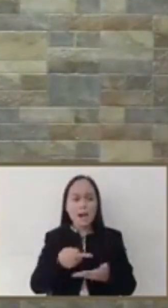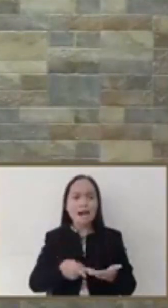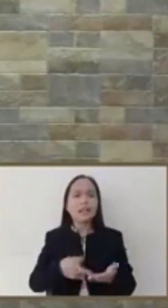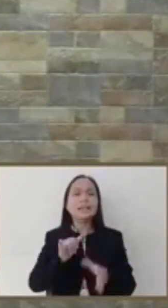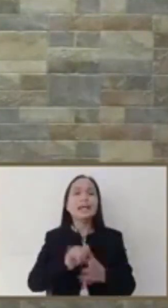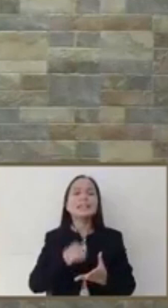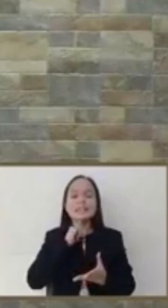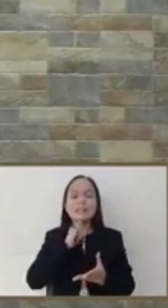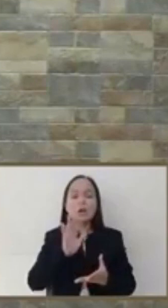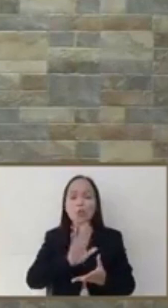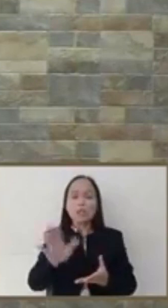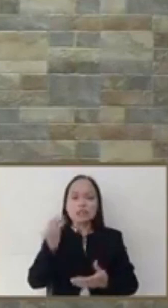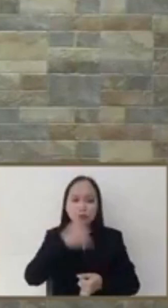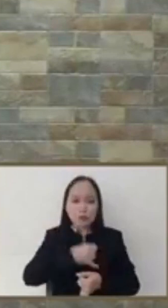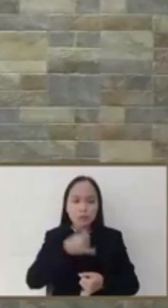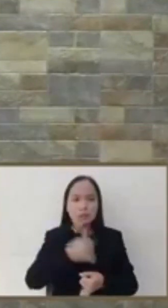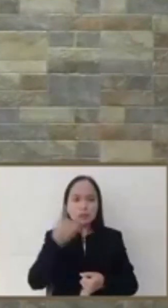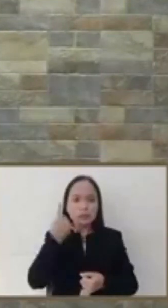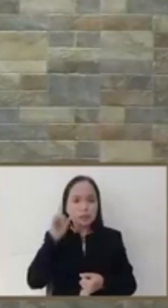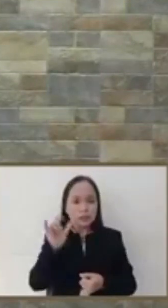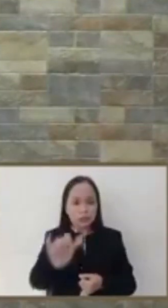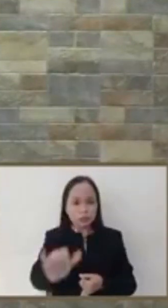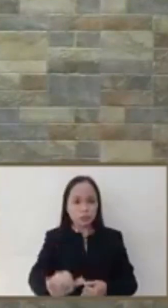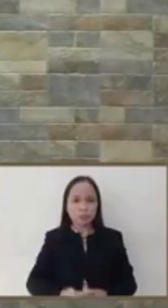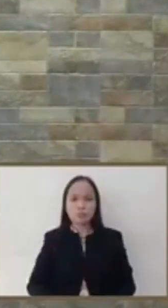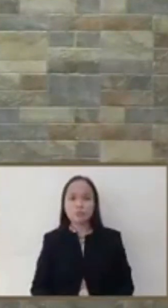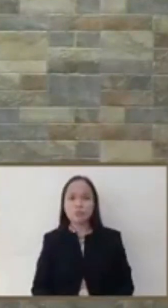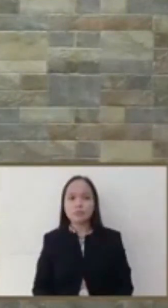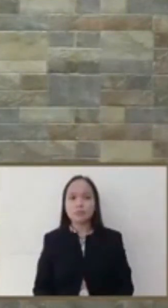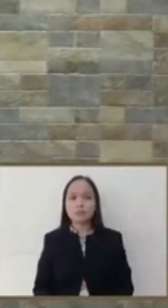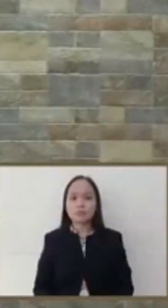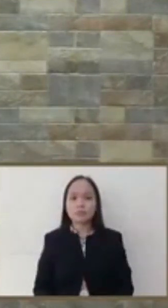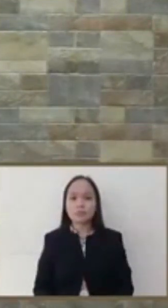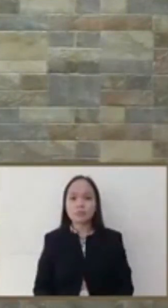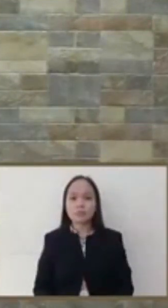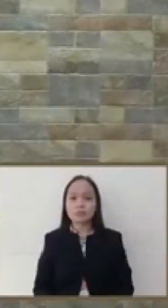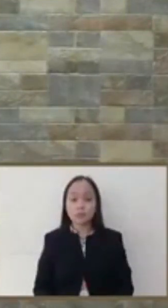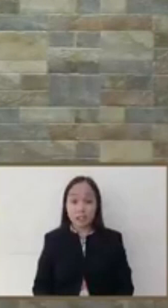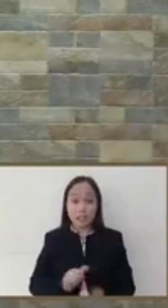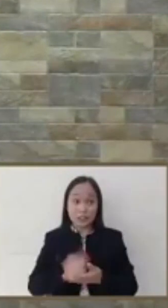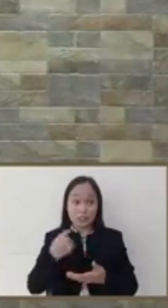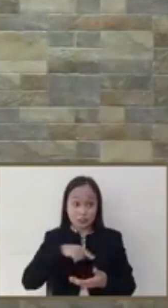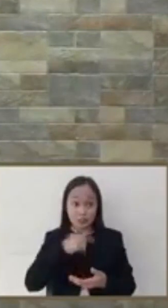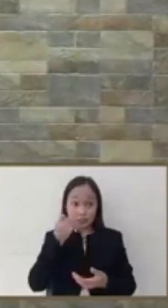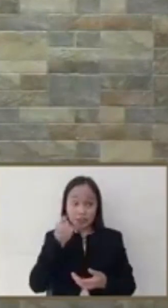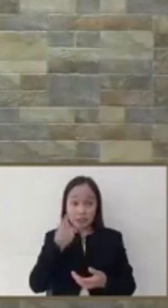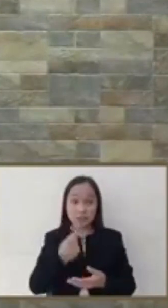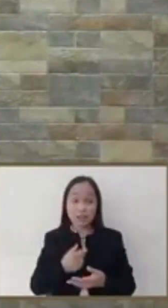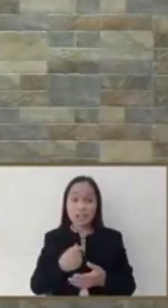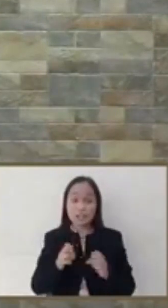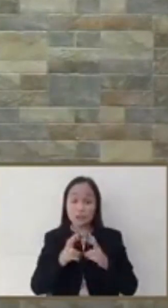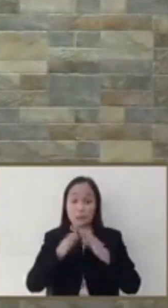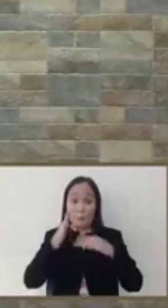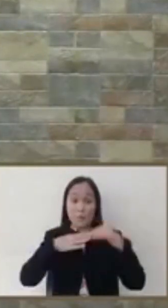po sa eternity, mga kapatid. Now, naiisip po ba natin, mga kapatid, na lahat, maging yung mga buildings